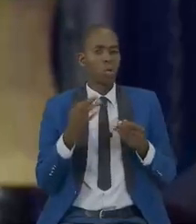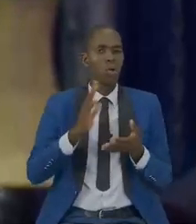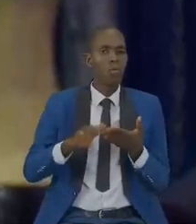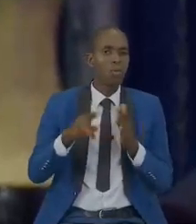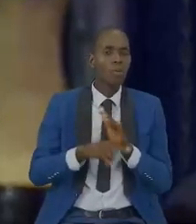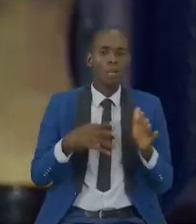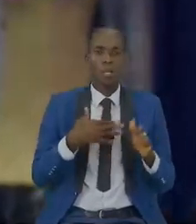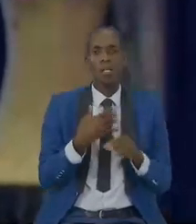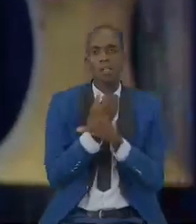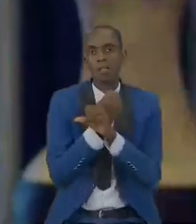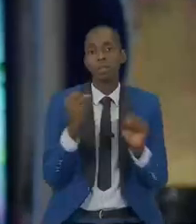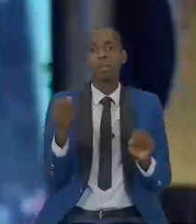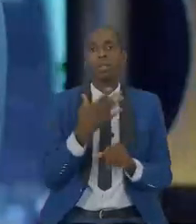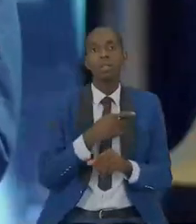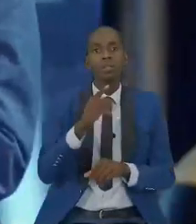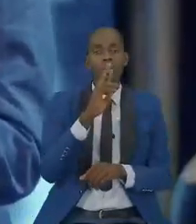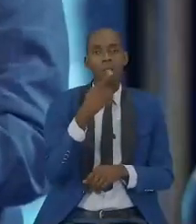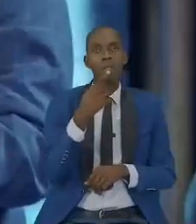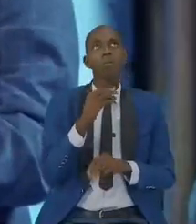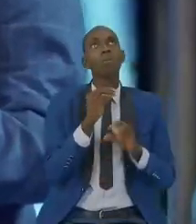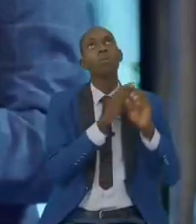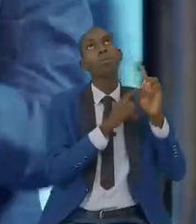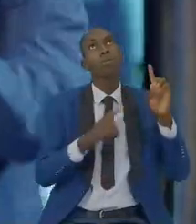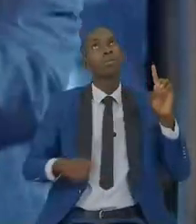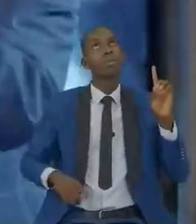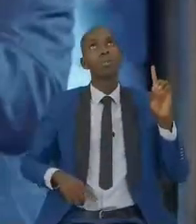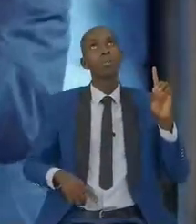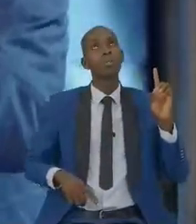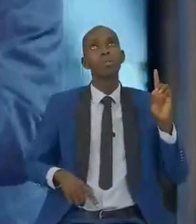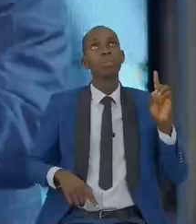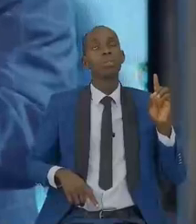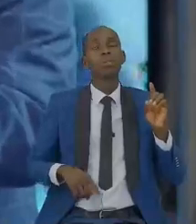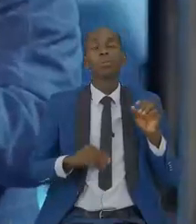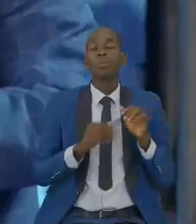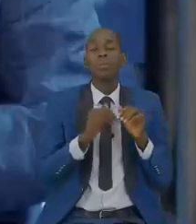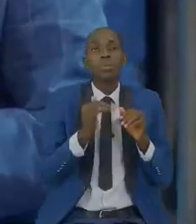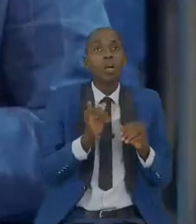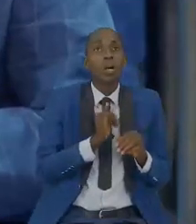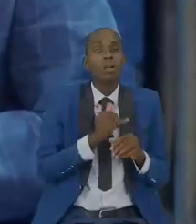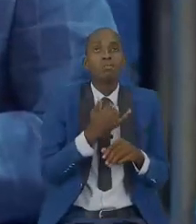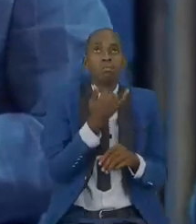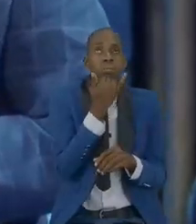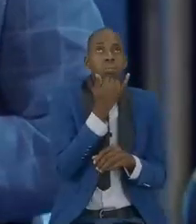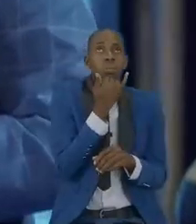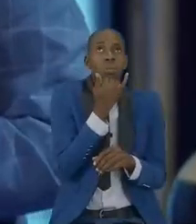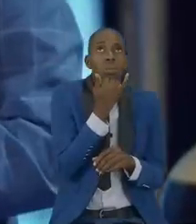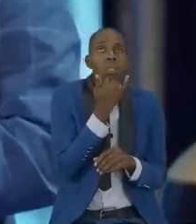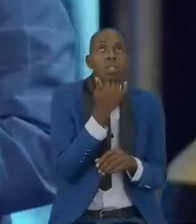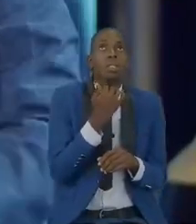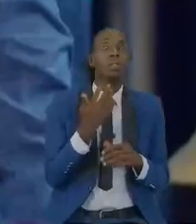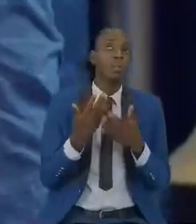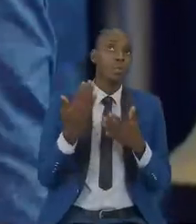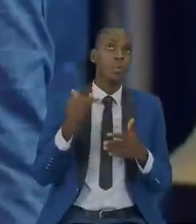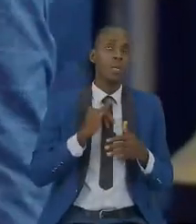et t'appelle pour que tu sois guidé, conduit à la place de pardon, du salut du Seigneur.